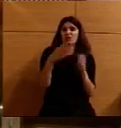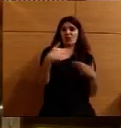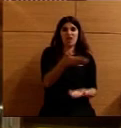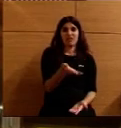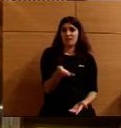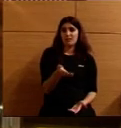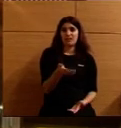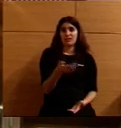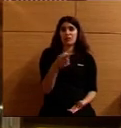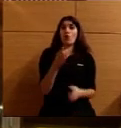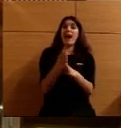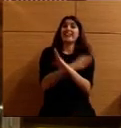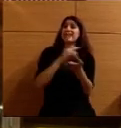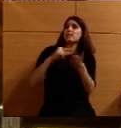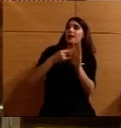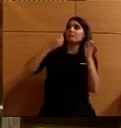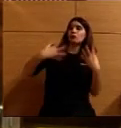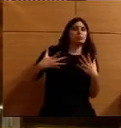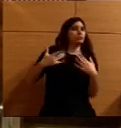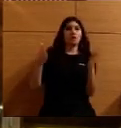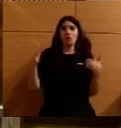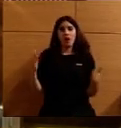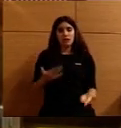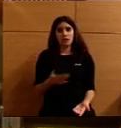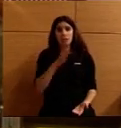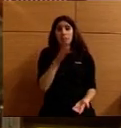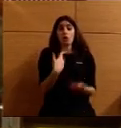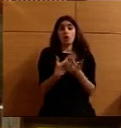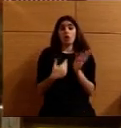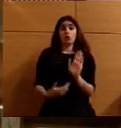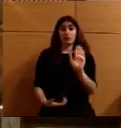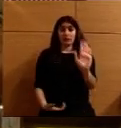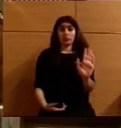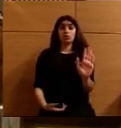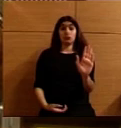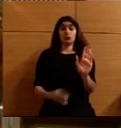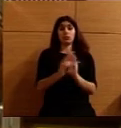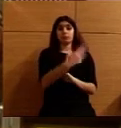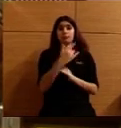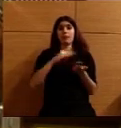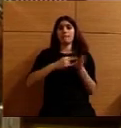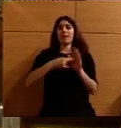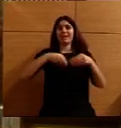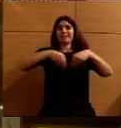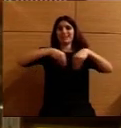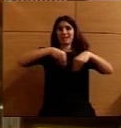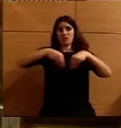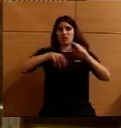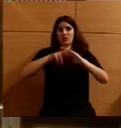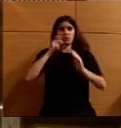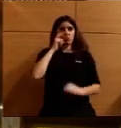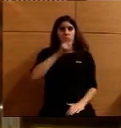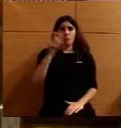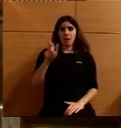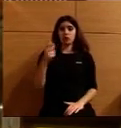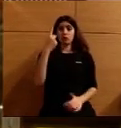una anticipació. Perquè en el document que ens vam passar del Pla Estratègic de Recursos Humans,